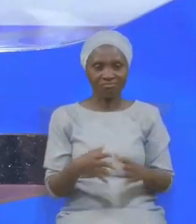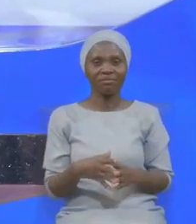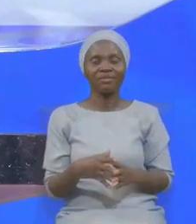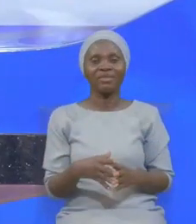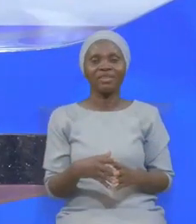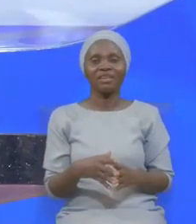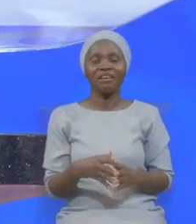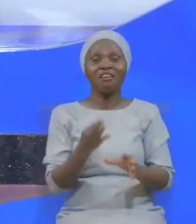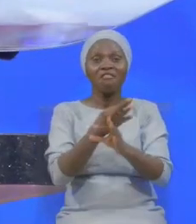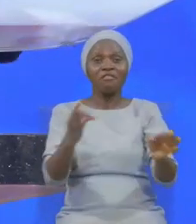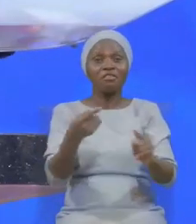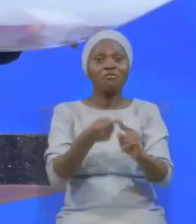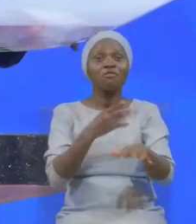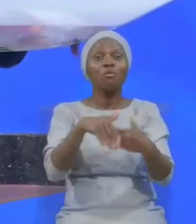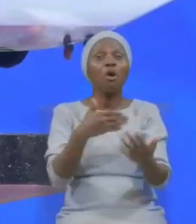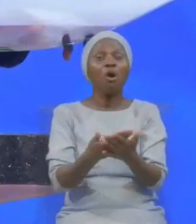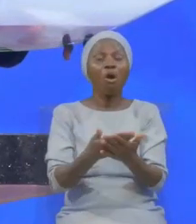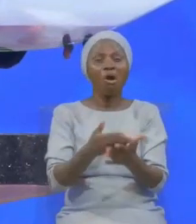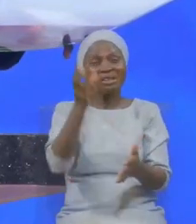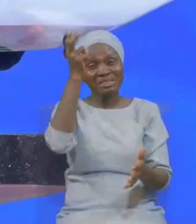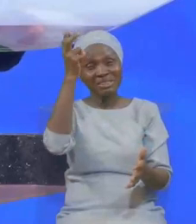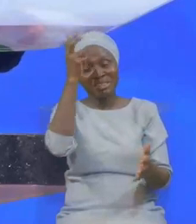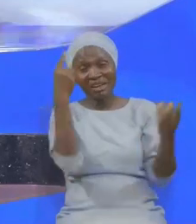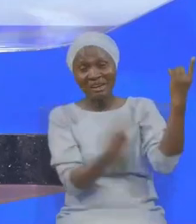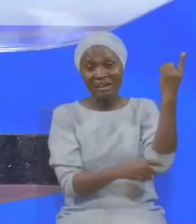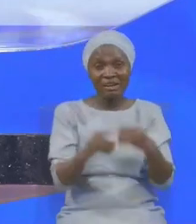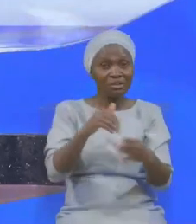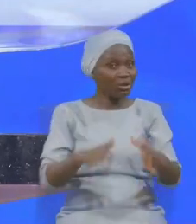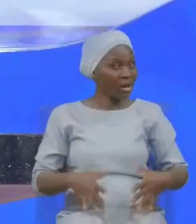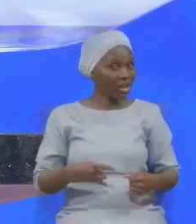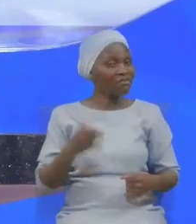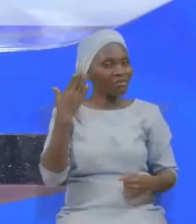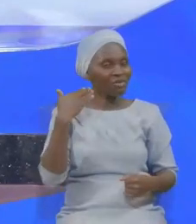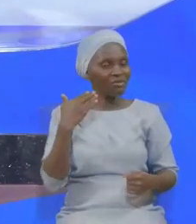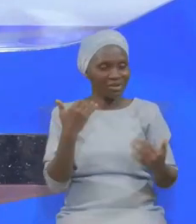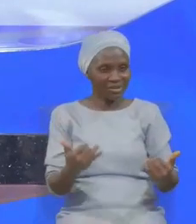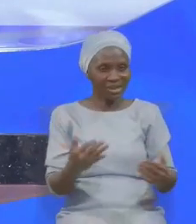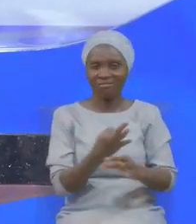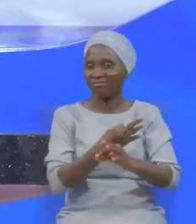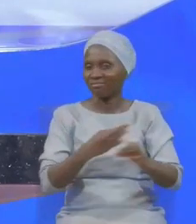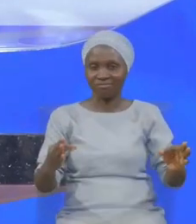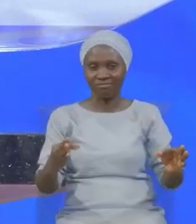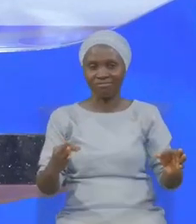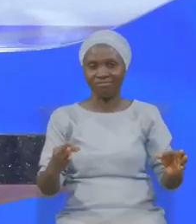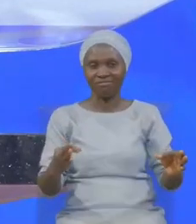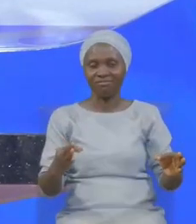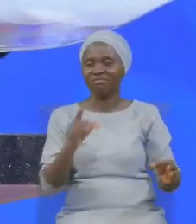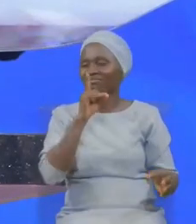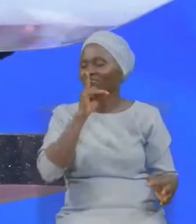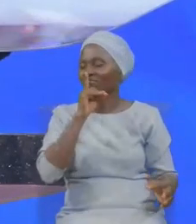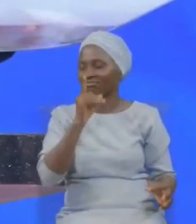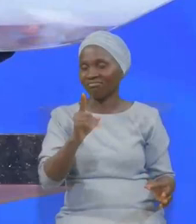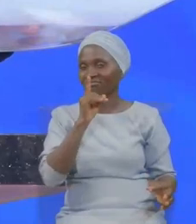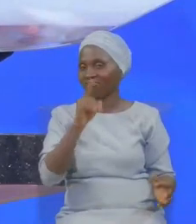maladies, c'est disponible. La libération de toutes les afflictions sataniques, c'est disponible ce soir. Il y a l'assurance